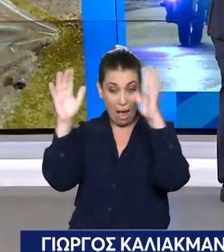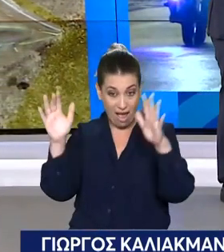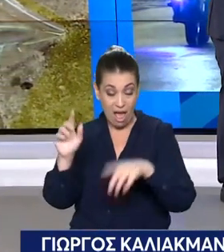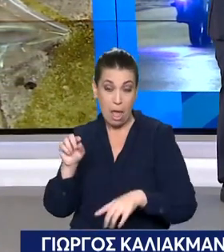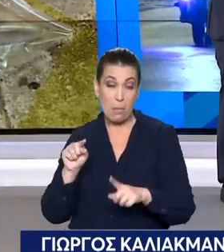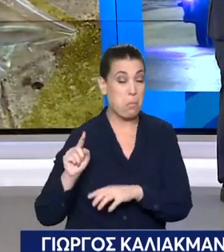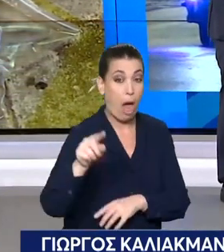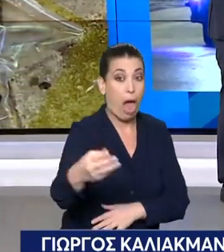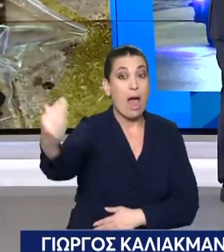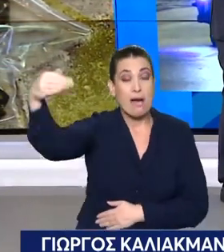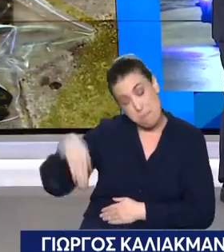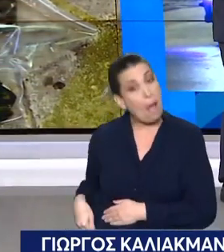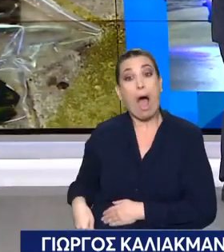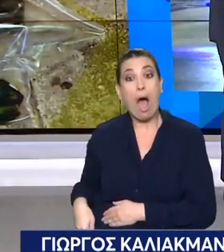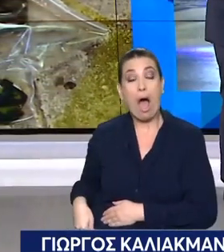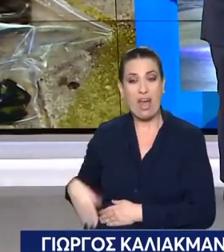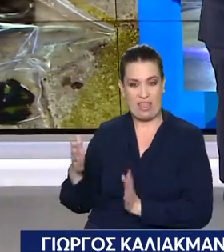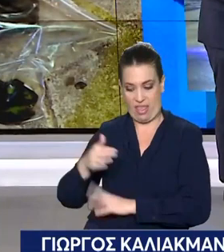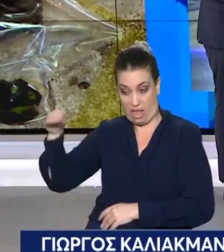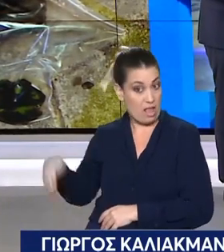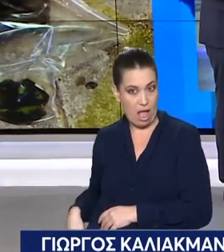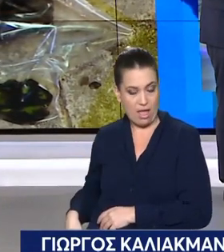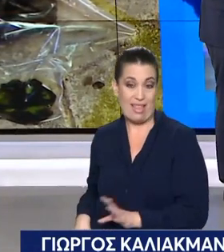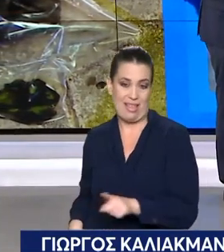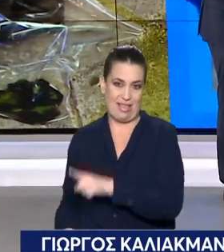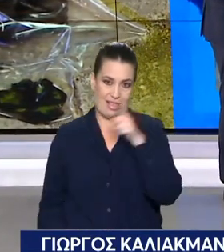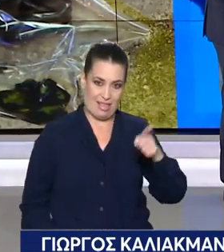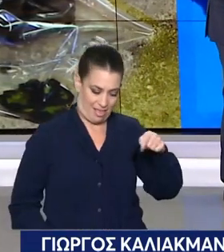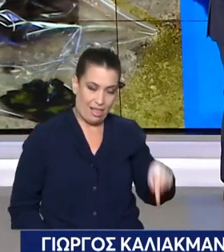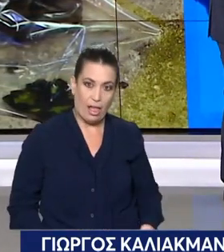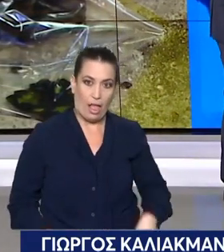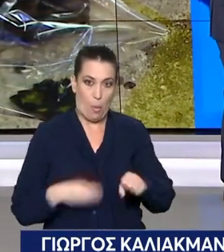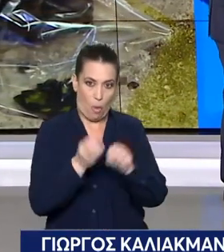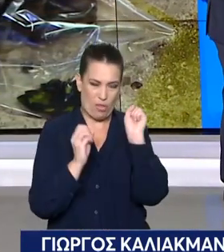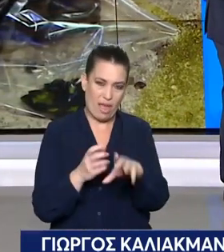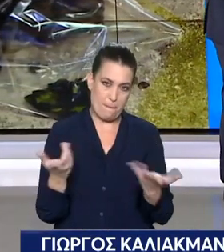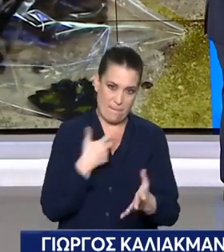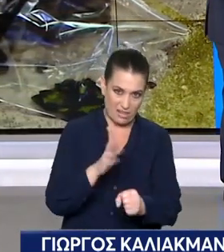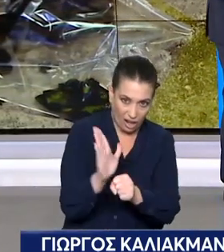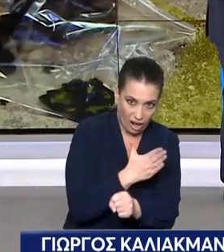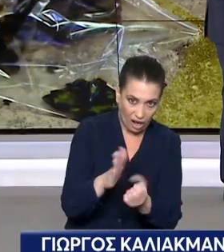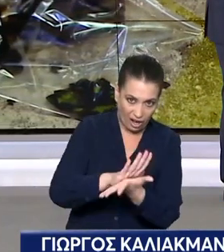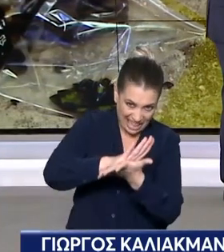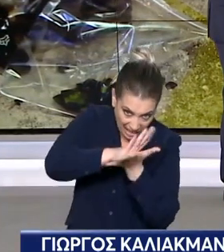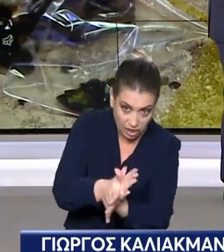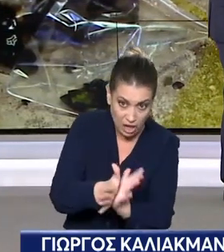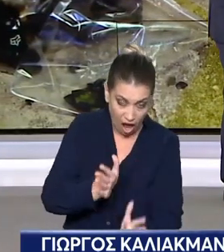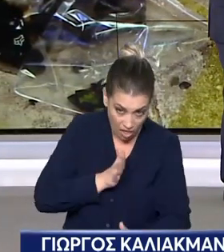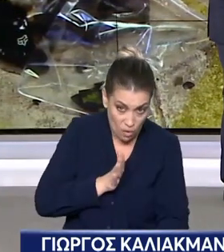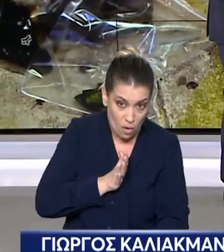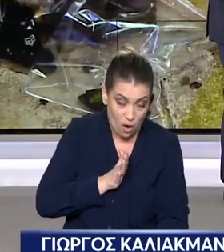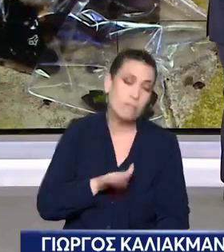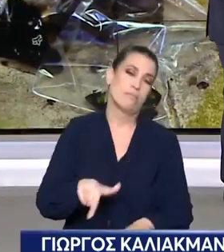από μολότοφ που ρίχτηκε. Δηλαδή να τους κάψουμε, να τους αφανίσουμε, να τους καταστρέψουμε. Αυτό λοιπόν